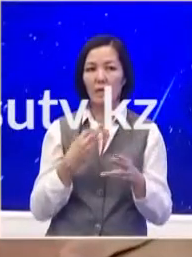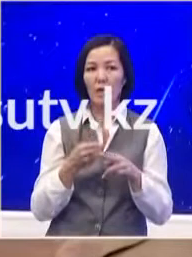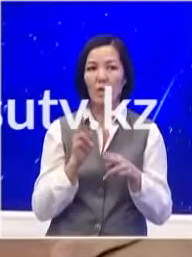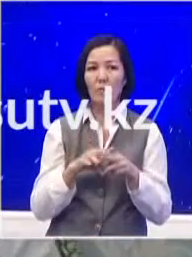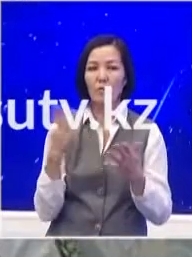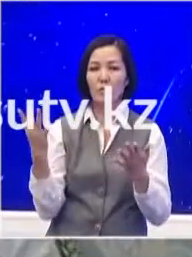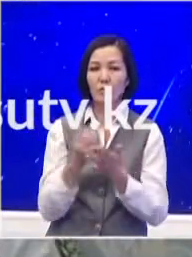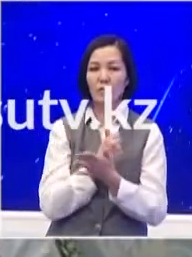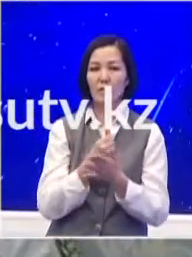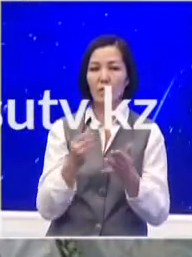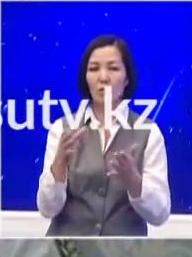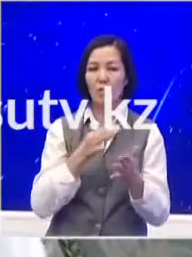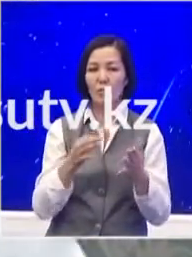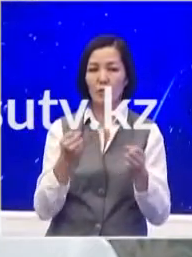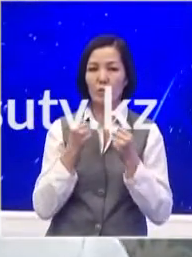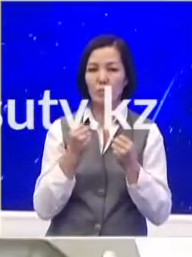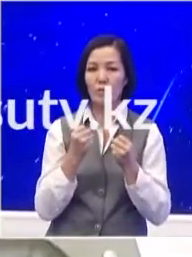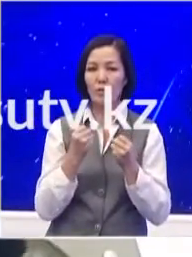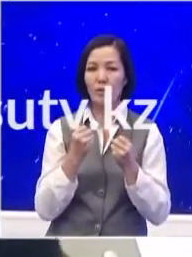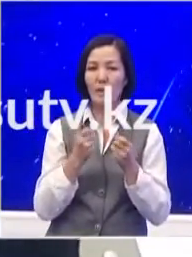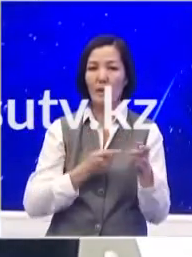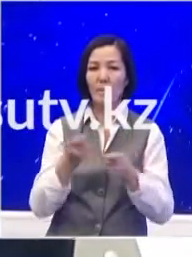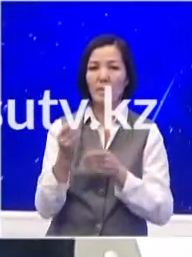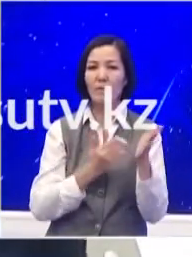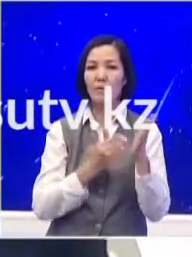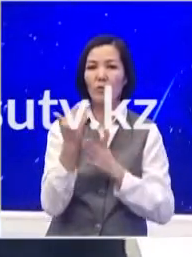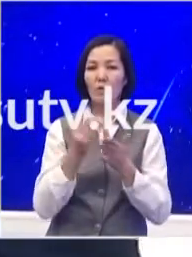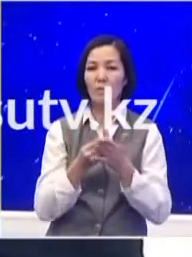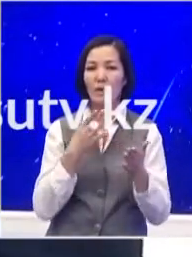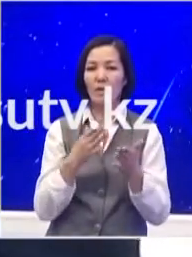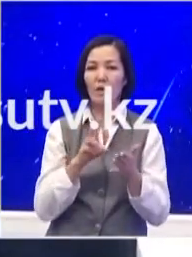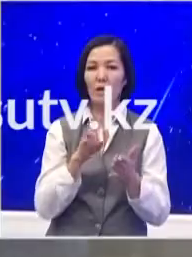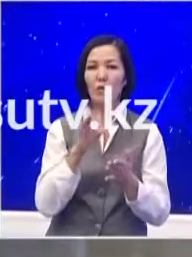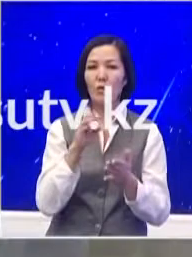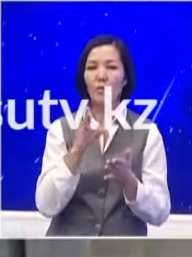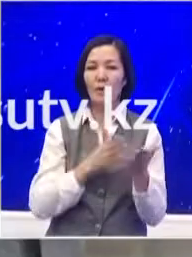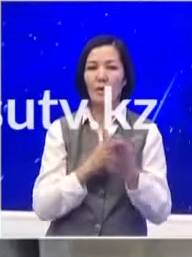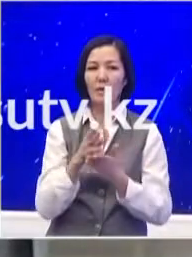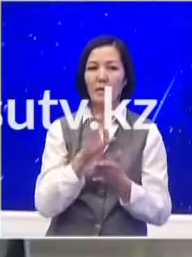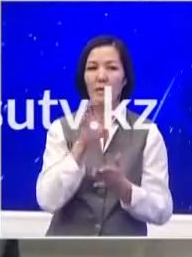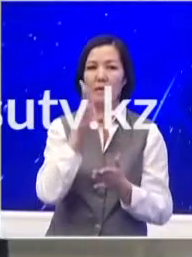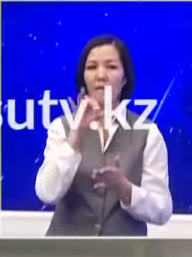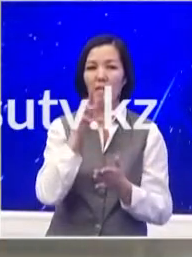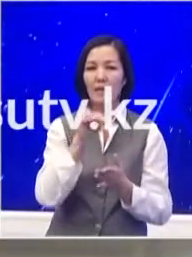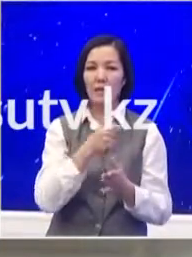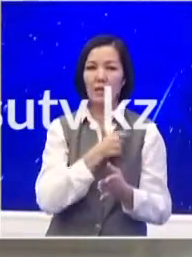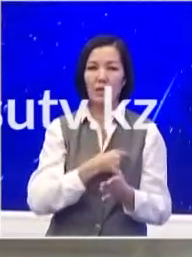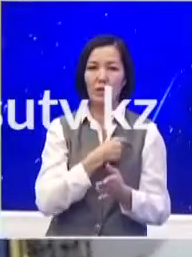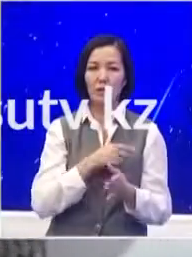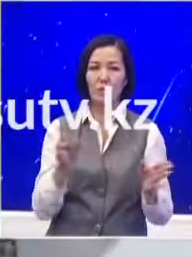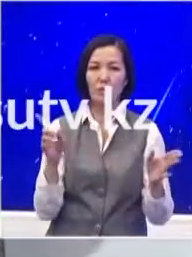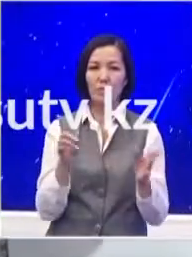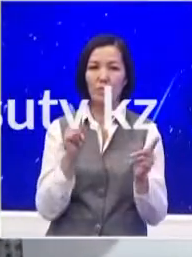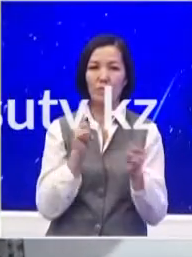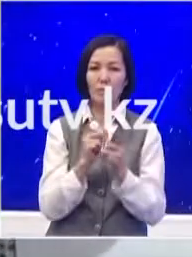жетістігін облыстық спорт басқармасы жоғары бағалап отыр. Осыған байланысты сала басшысы Нұрбақыт Теңізбаев Светлана Усованы жаттықтырушысымен бірге қабылдап,